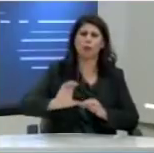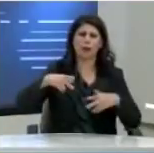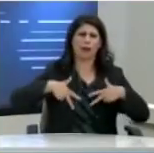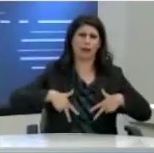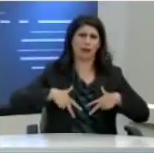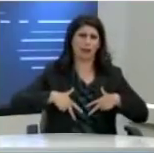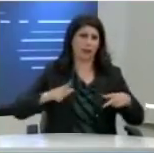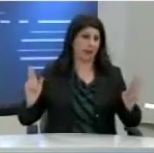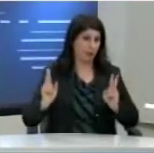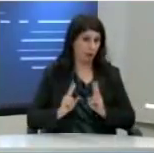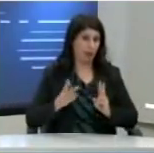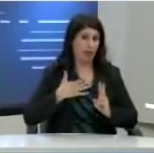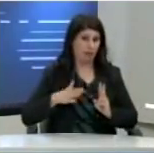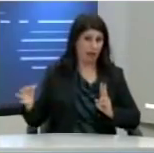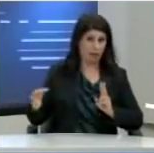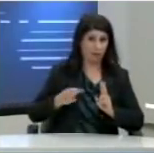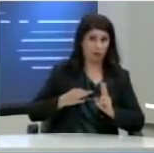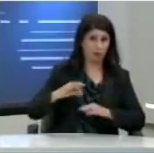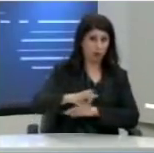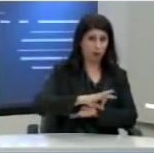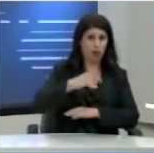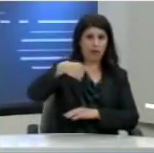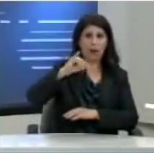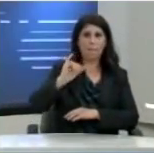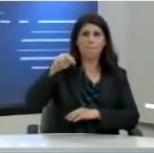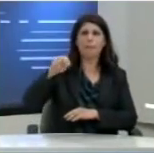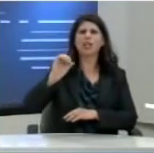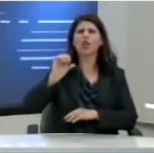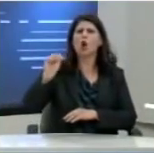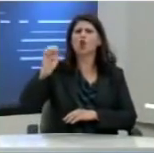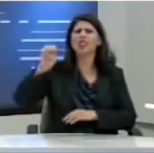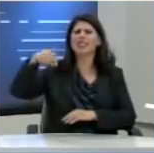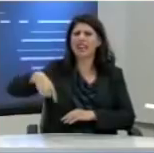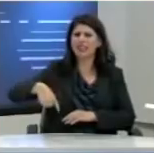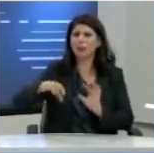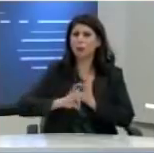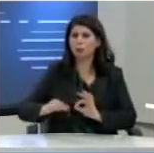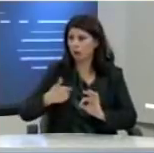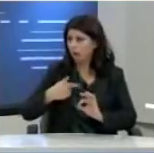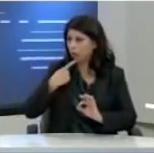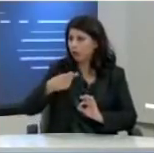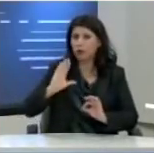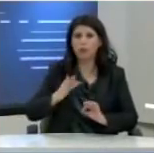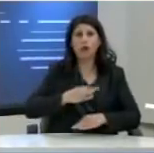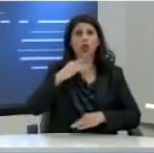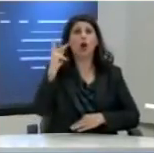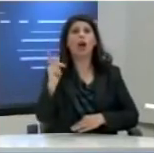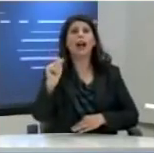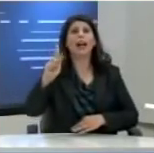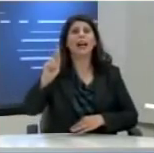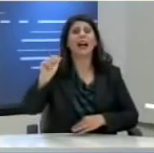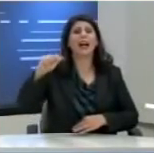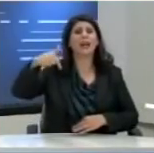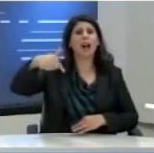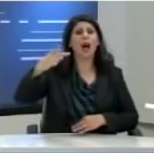λόγια, θέλατε να μου πείτε ότι το σχέδιο Πινοσέτ το οποίο έχετε ετοιμάσει, και δεν το είπα εγώ, ο κ. Καραγκούνης το είπε, ο βουλευτής